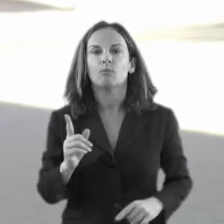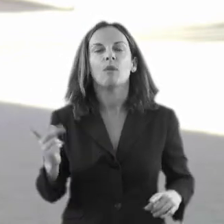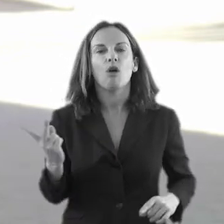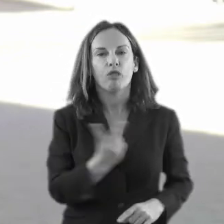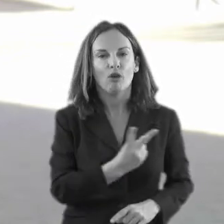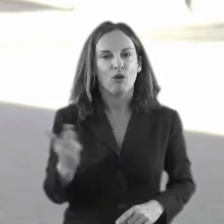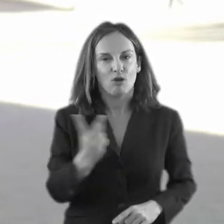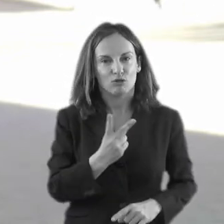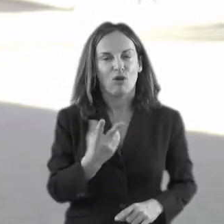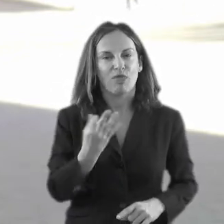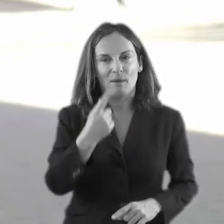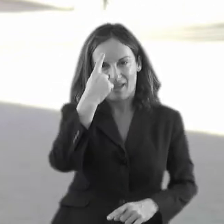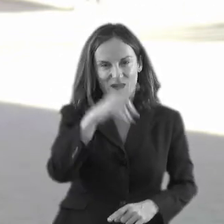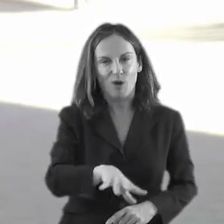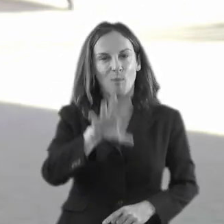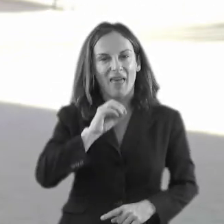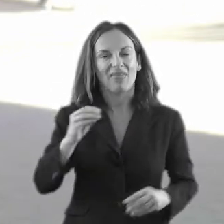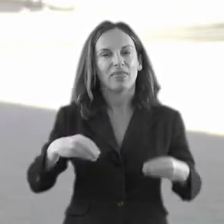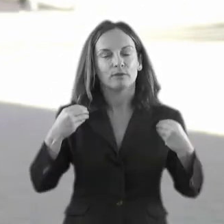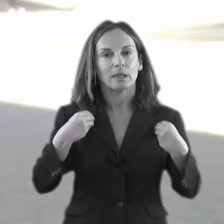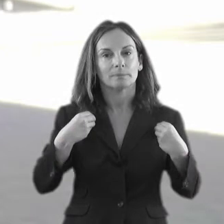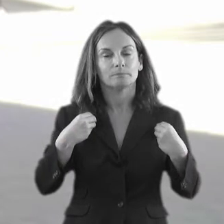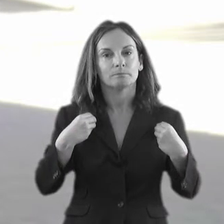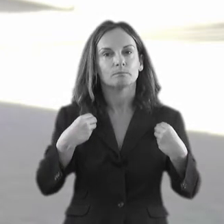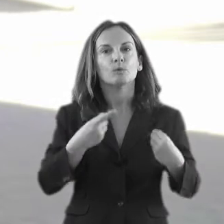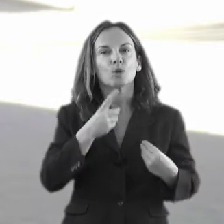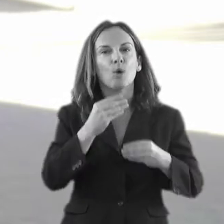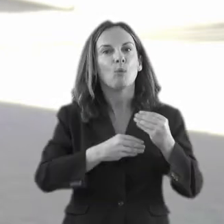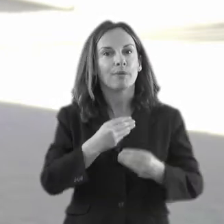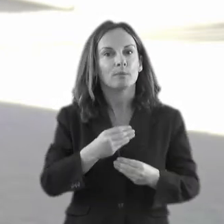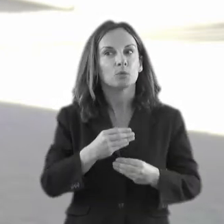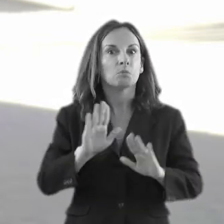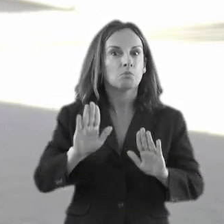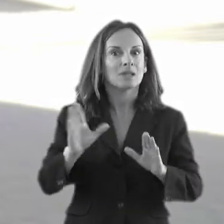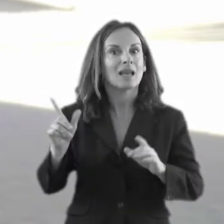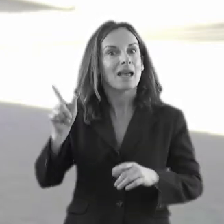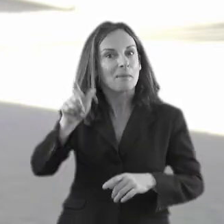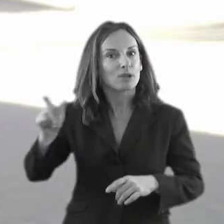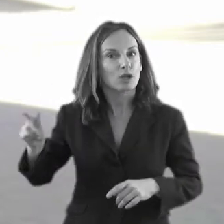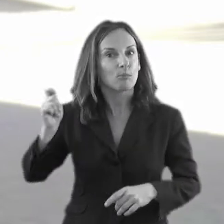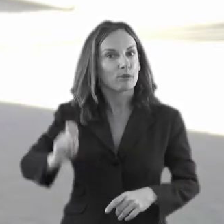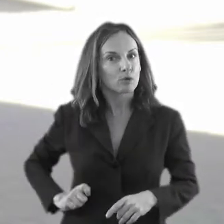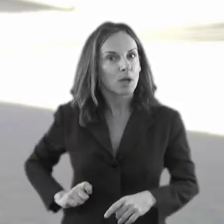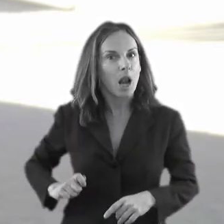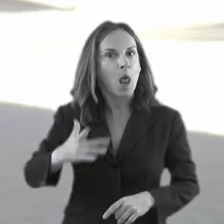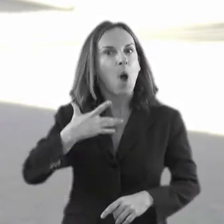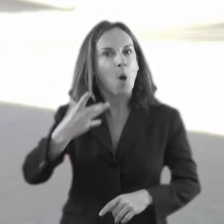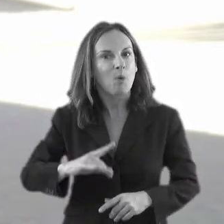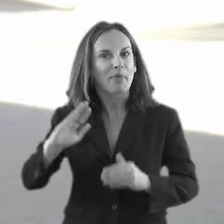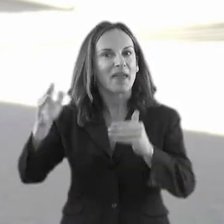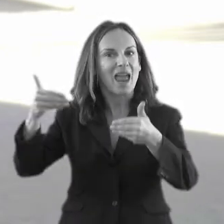mena d'aliat que ens ajudi a traduir allò tan especialitzat en un públic general. És molt, potser és molt enrevessat,